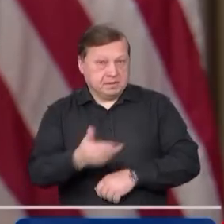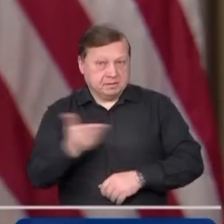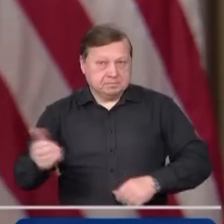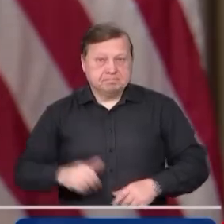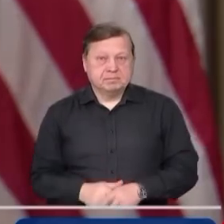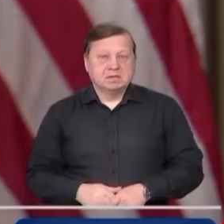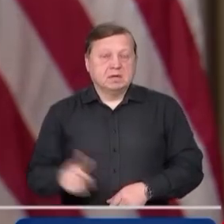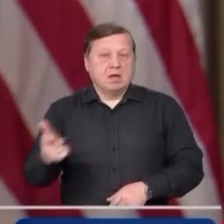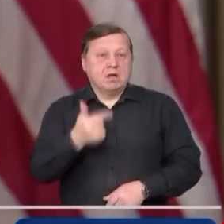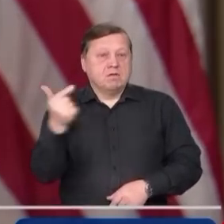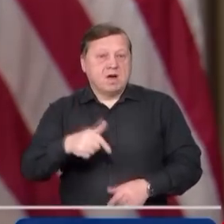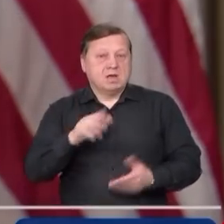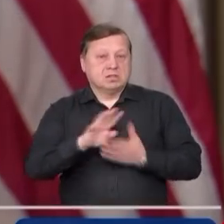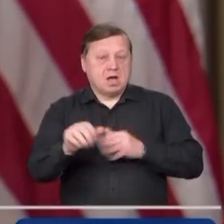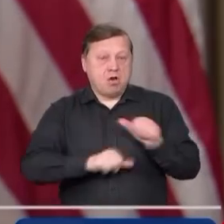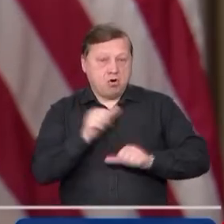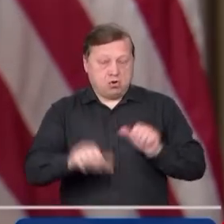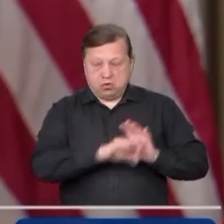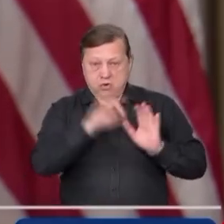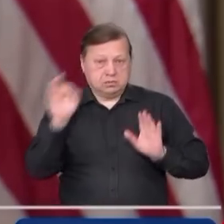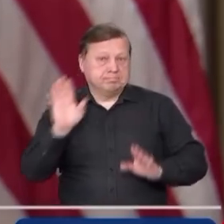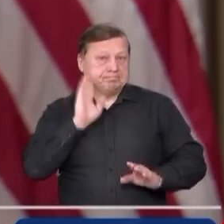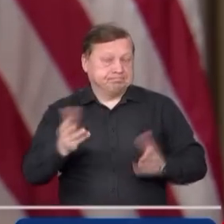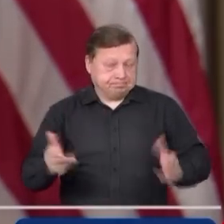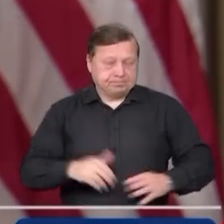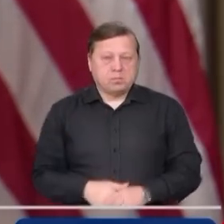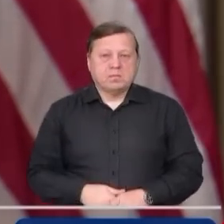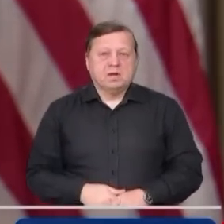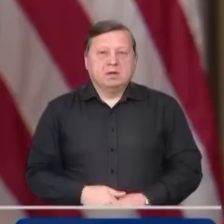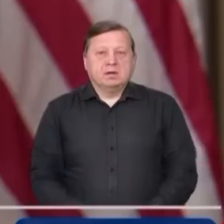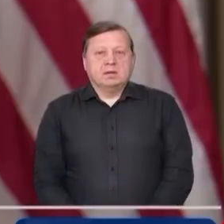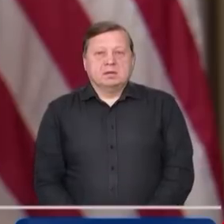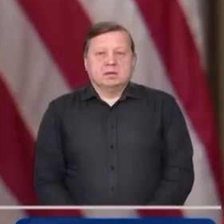od 2014 roku. Obecnie pokazują one,